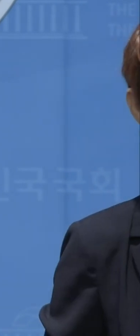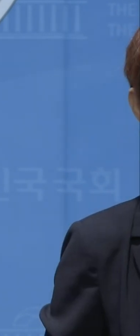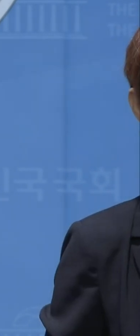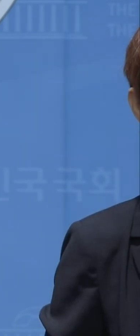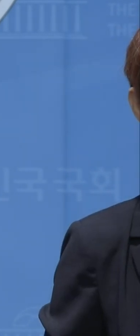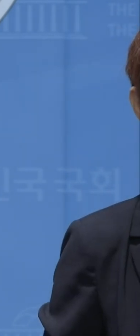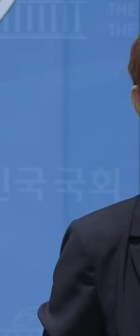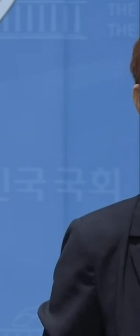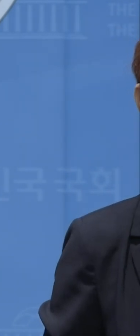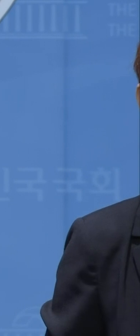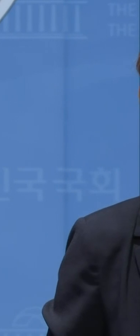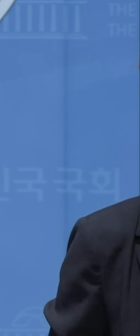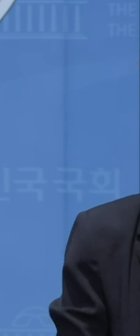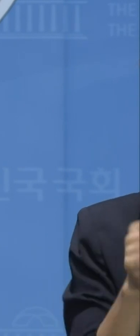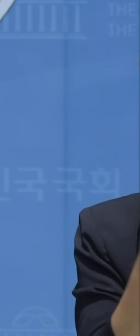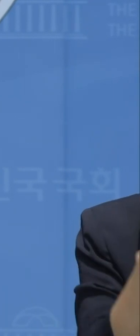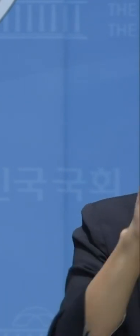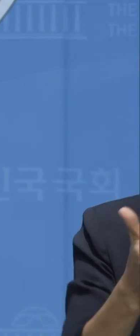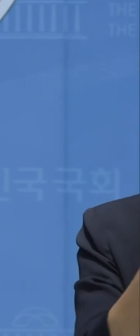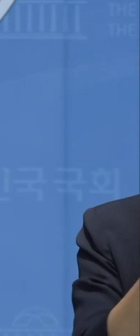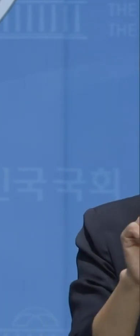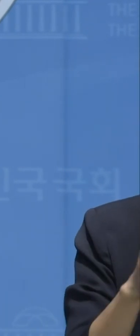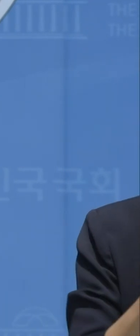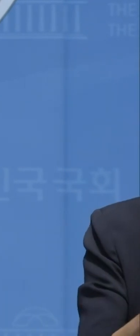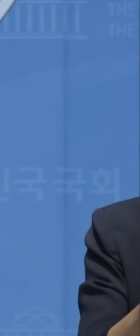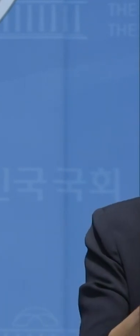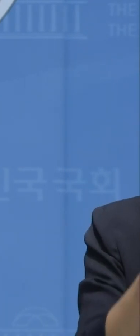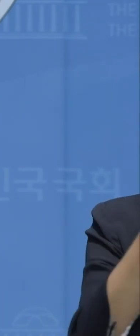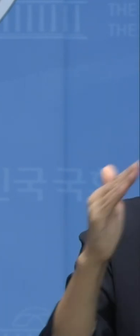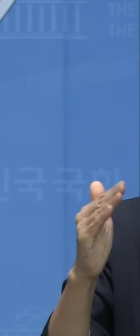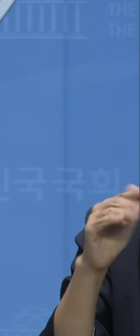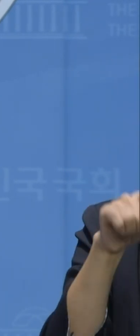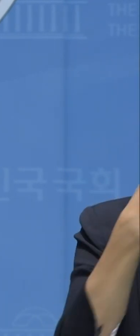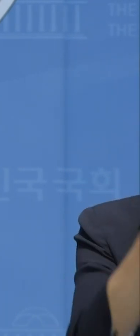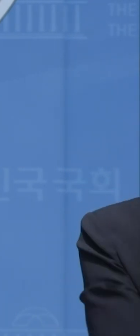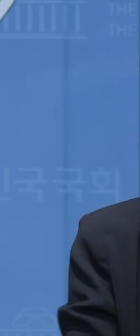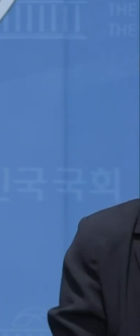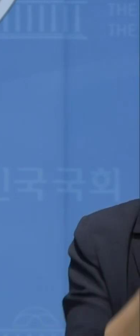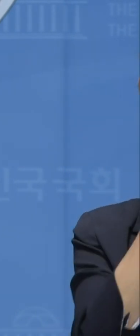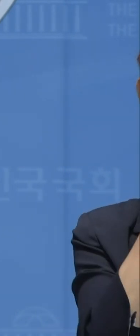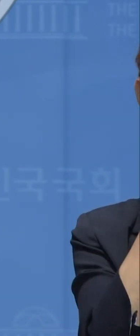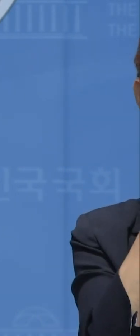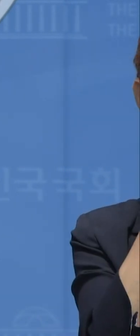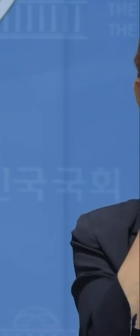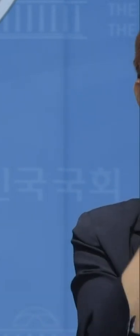아닌가요 황우남 원내 대표는 호남에선 민주당이 기득권이 일당 독점 정당이라고